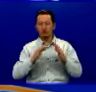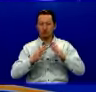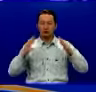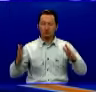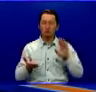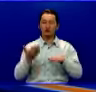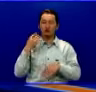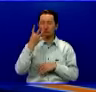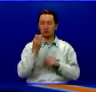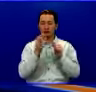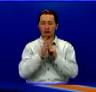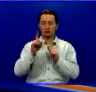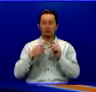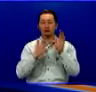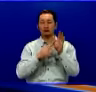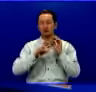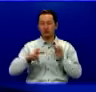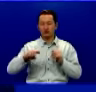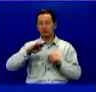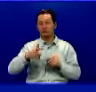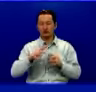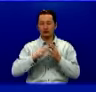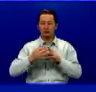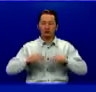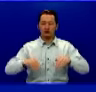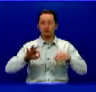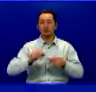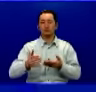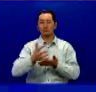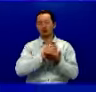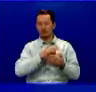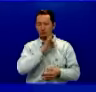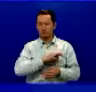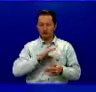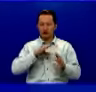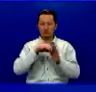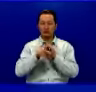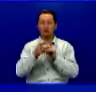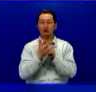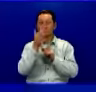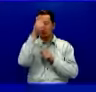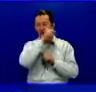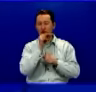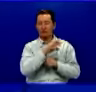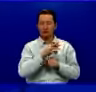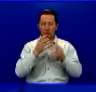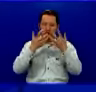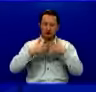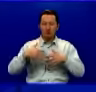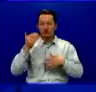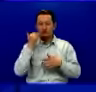Былтыр 415,18 миллиард теңгенің ауыл шаруашылығы өнімі өндірілген. Бұл 2015 жылдың тиісті кезеңімен